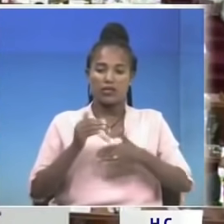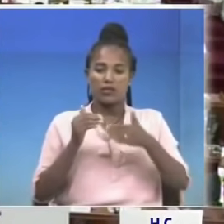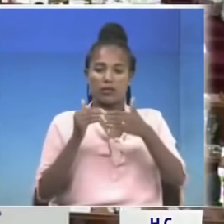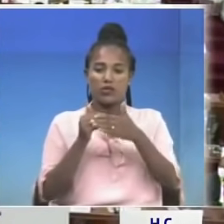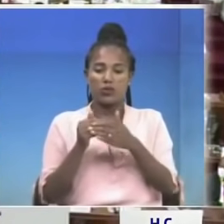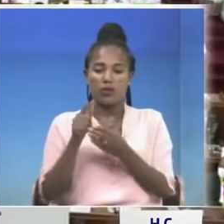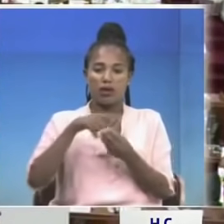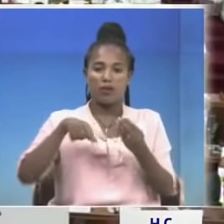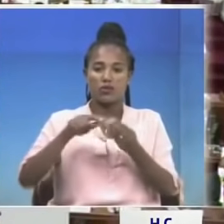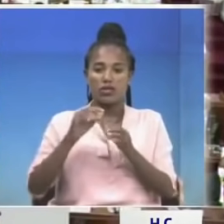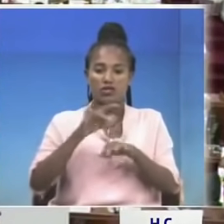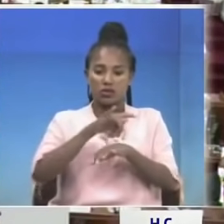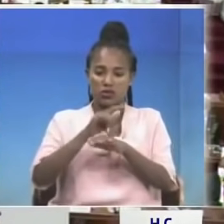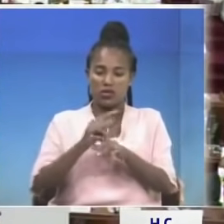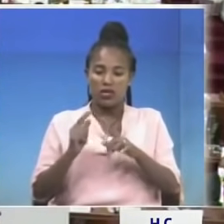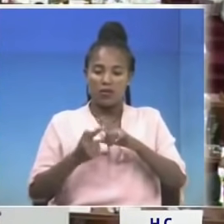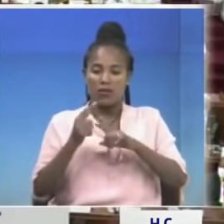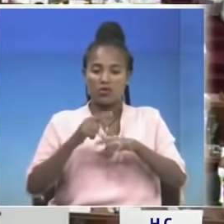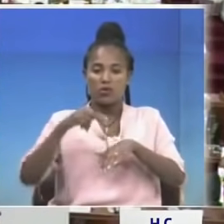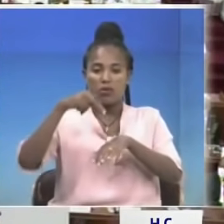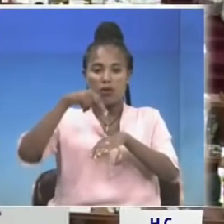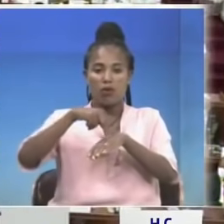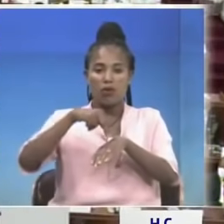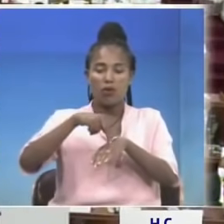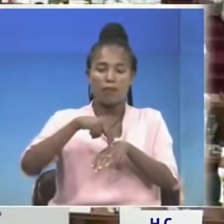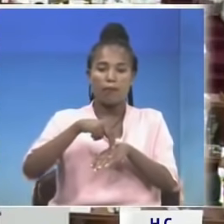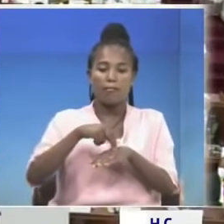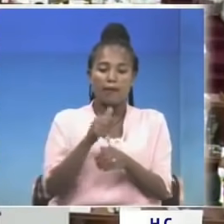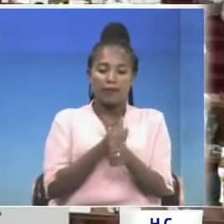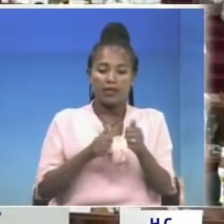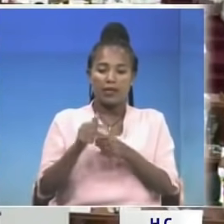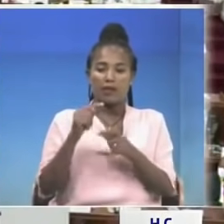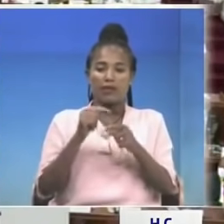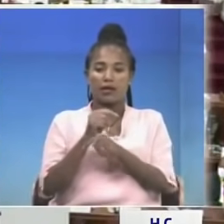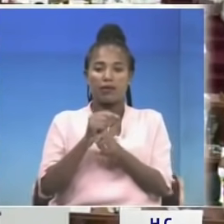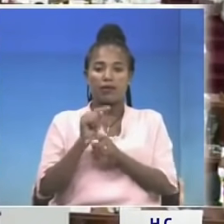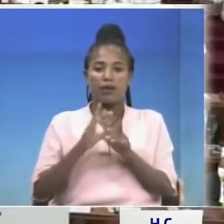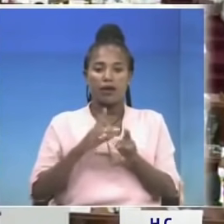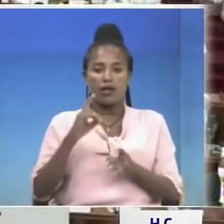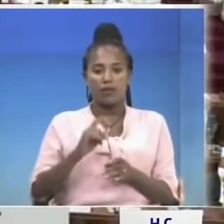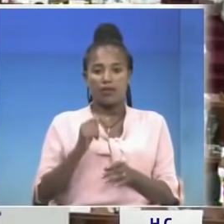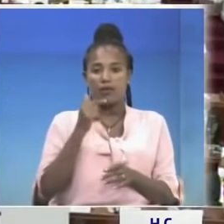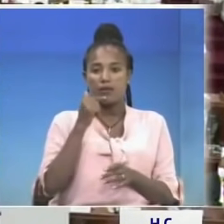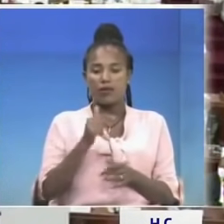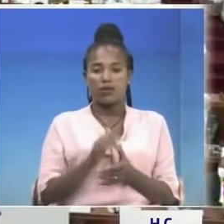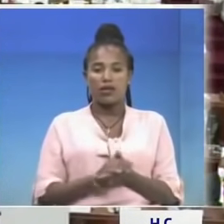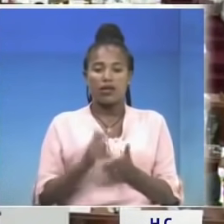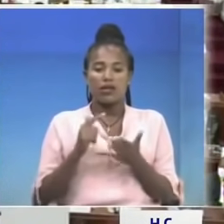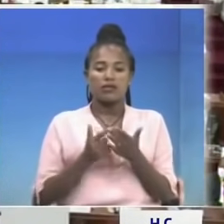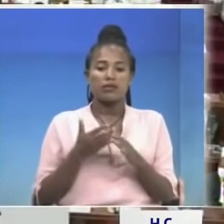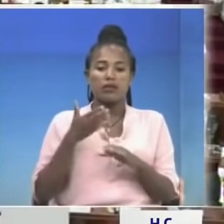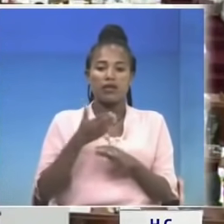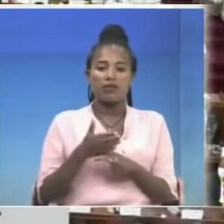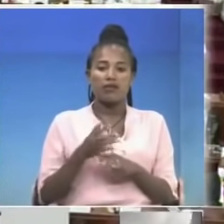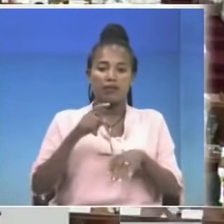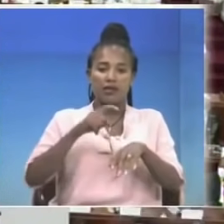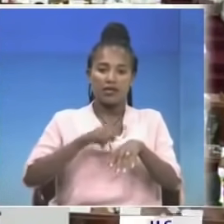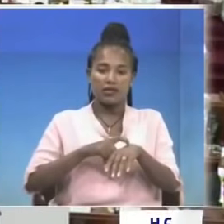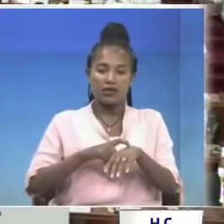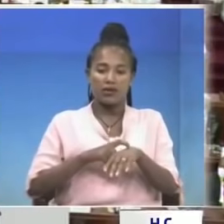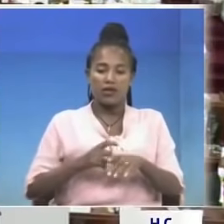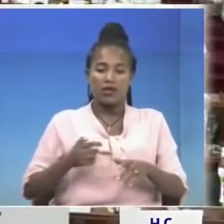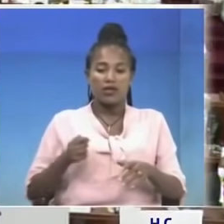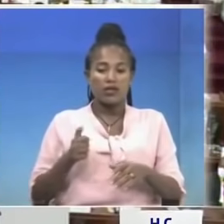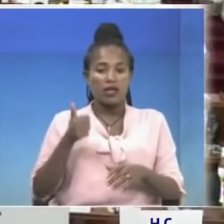የደረሰባቸውን አካባቢዎችና ዜጎችን መልሰው በማቋቋም ቀዳሚ ተግባር ማድረግ አለበት ብለውኛል። ከዚህ ባለፈም እንግዲህ በየጊዜው እየናረ